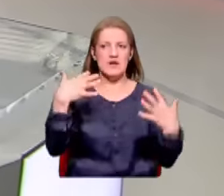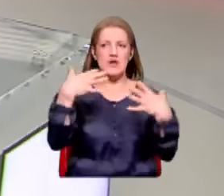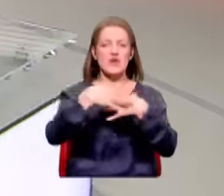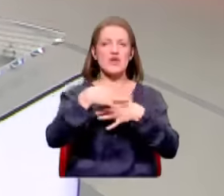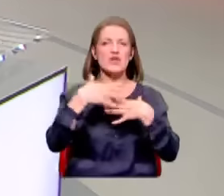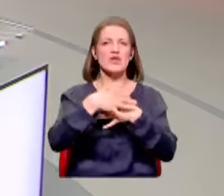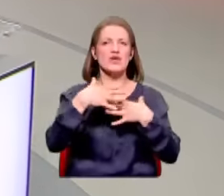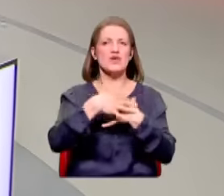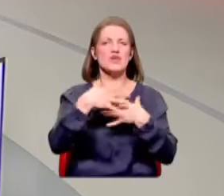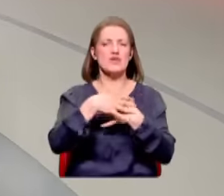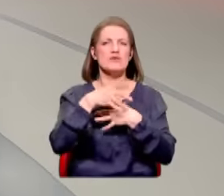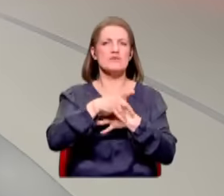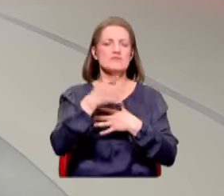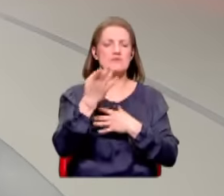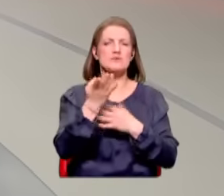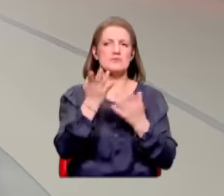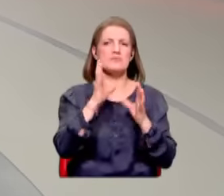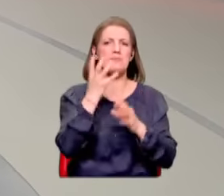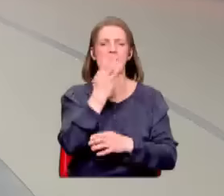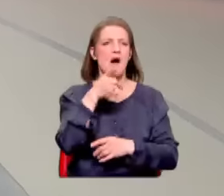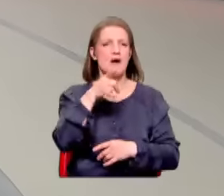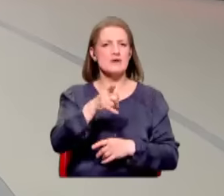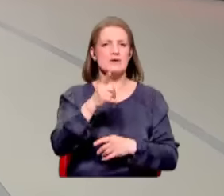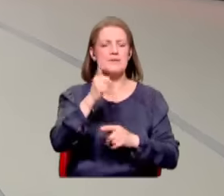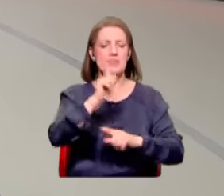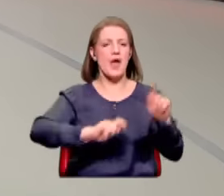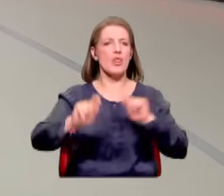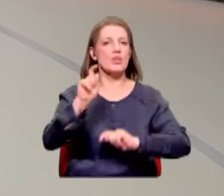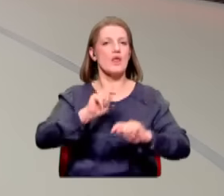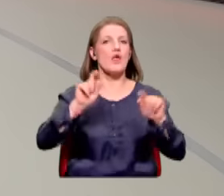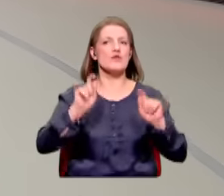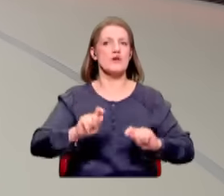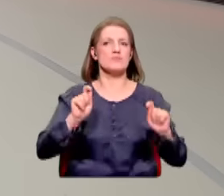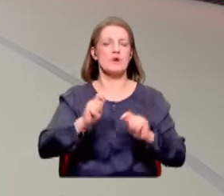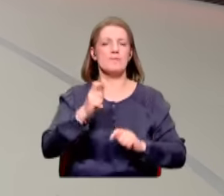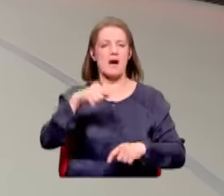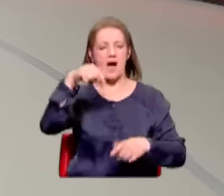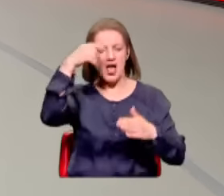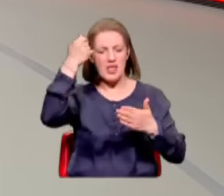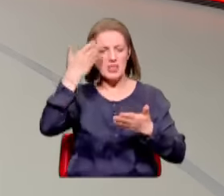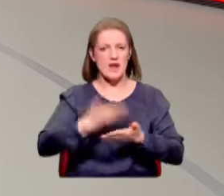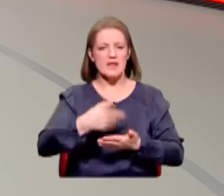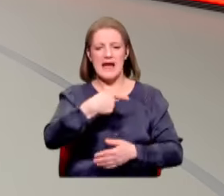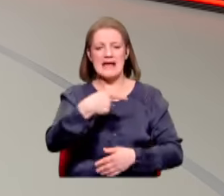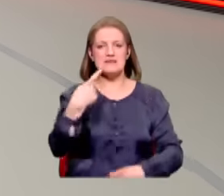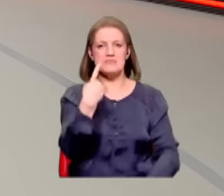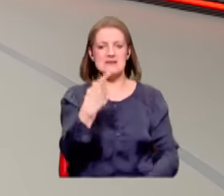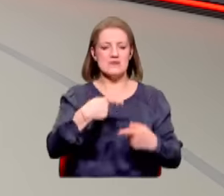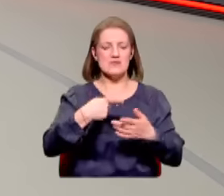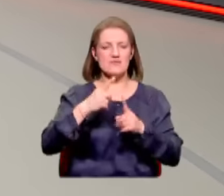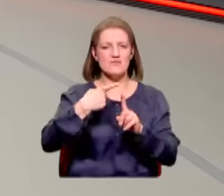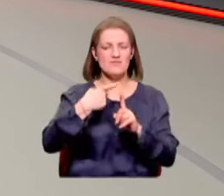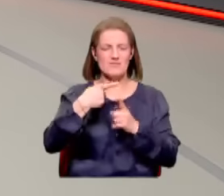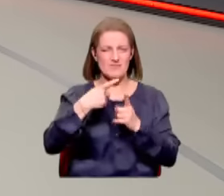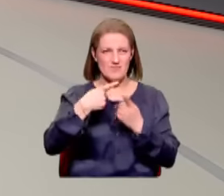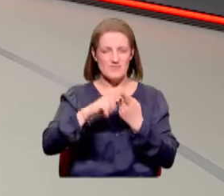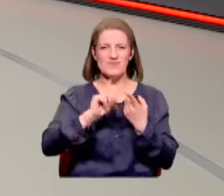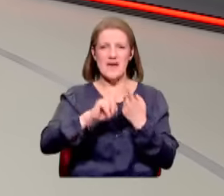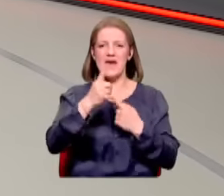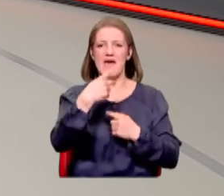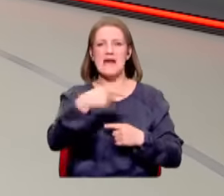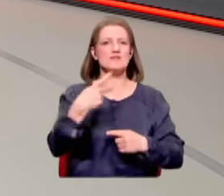kulübü ve tadilatta bir gece kulübü olduğu belirleniyor. Bir bodrum katı eksi 1 ve eksi 2. katlarda yangın